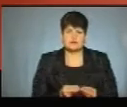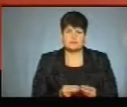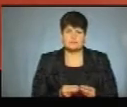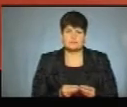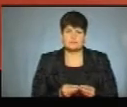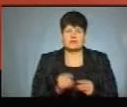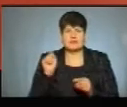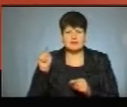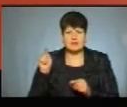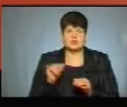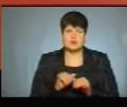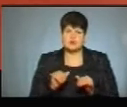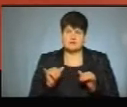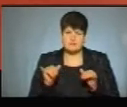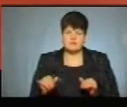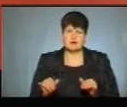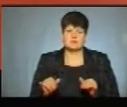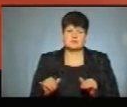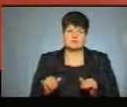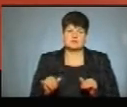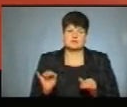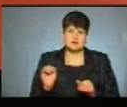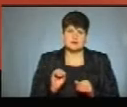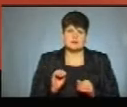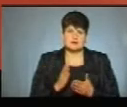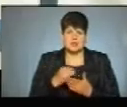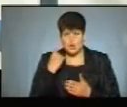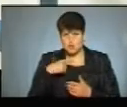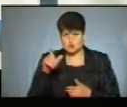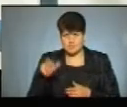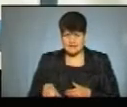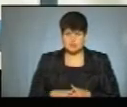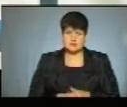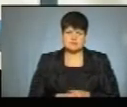саме там вони розвиваються і становлюються як особистості.